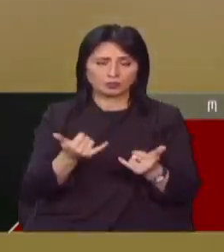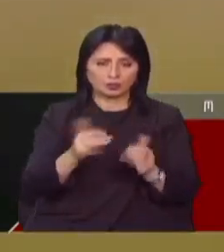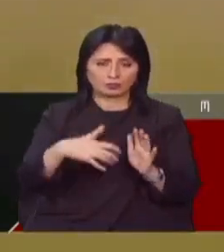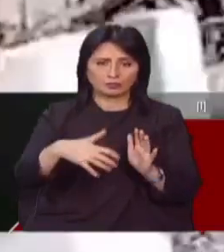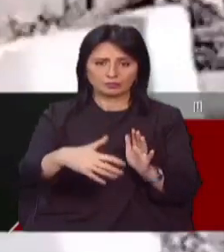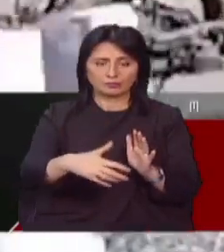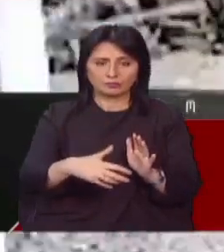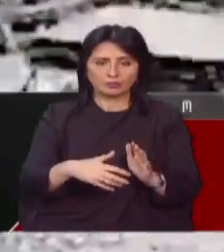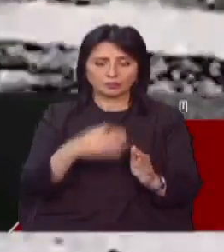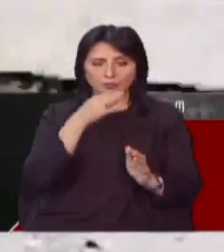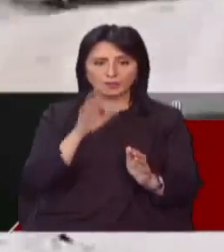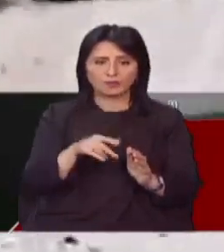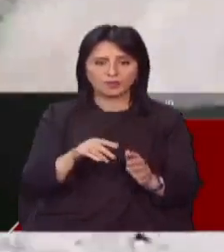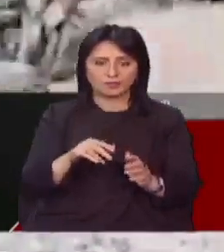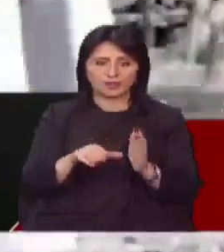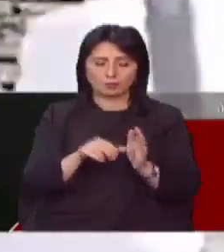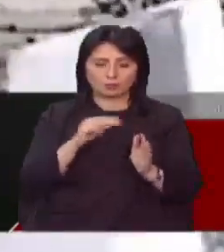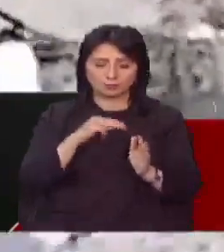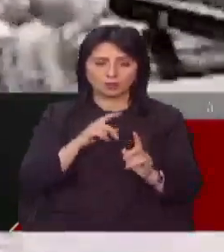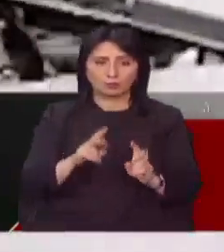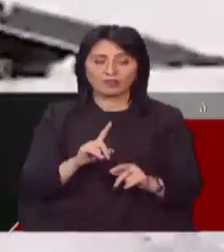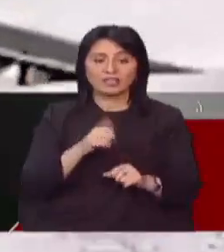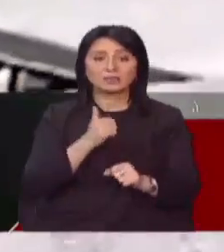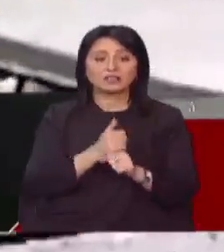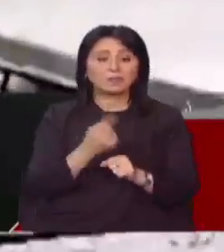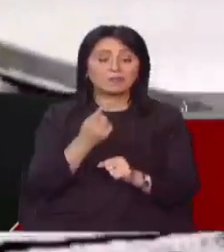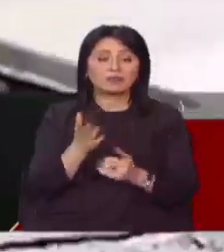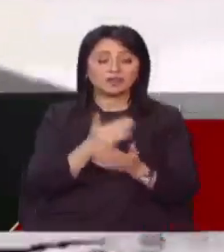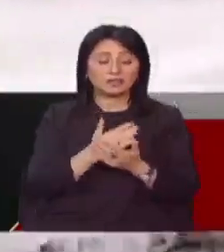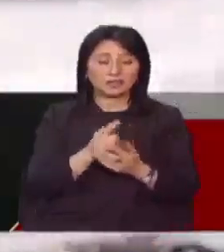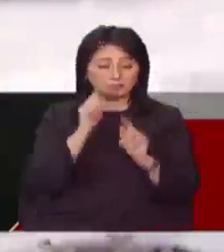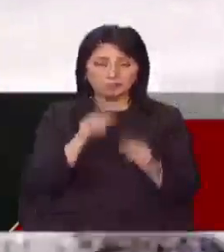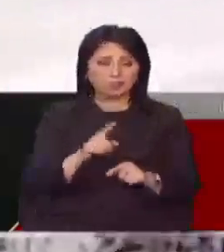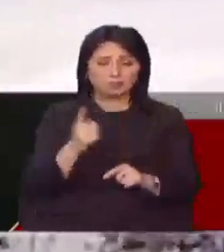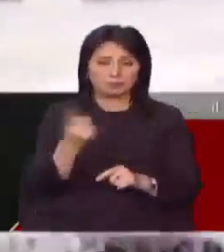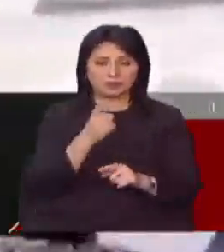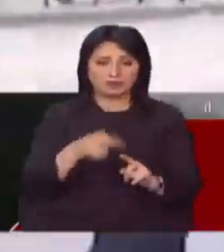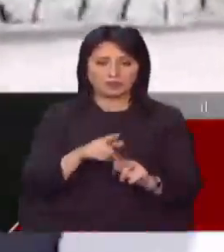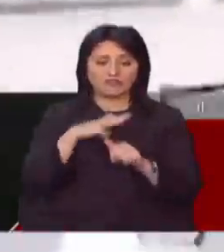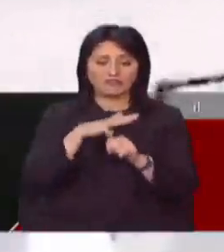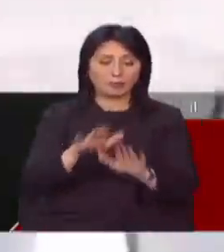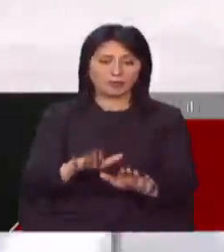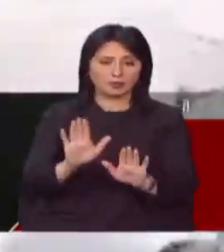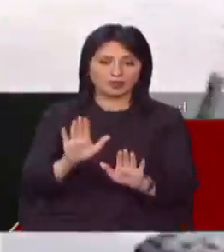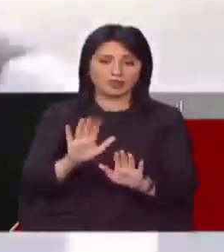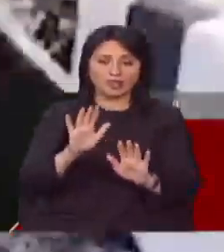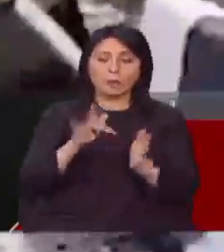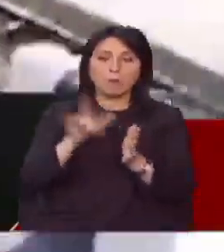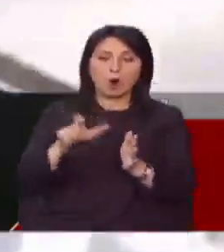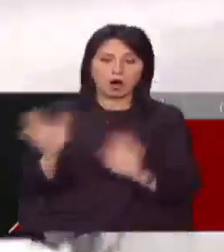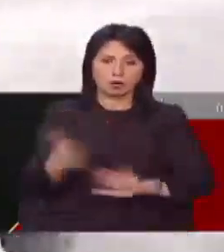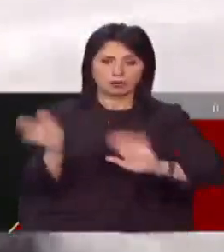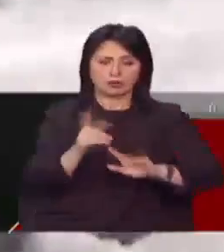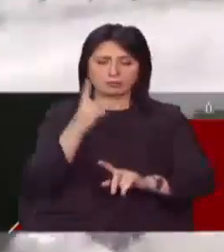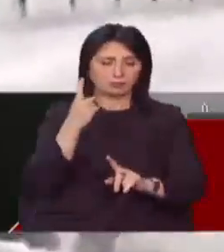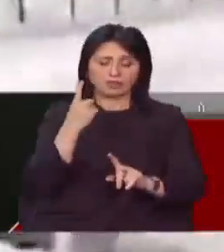უნდა, უკვე მეორე სამუშაოების საწყობა. რაც თავარი პირველი ეტაპი არის, ისაც მოგახსენებთ, რომ ვეცენი ადგილზე არის და მოხდება მოკალაკეების